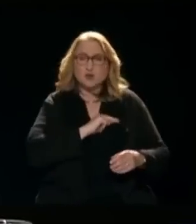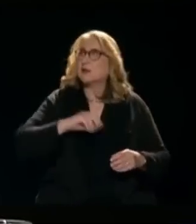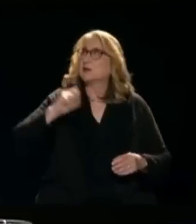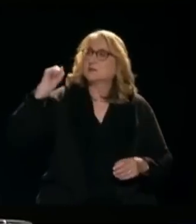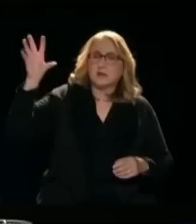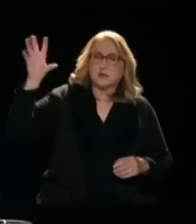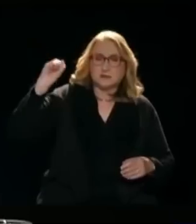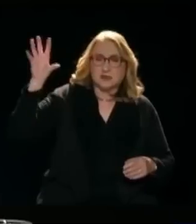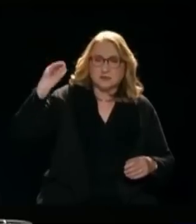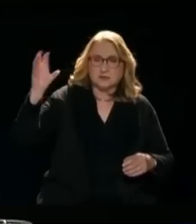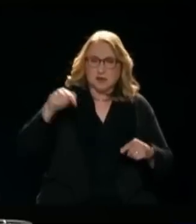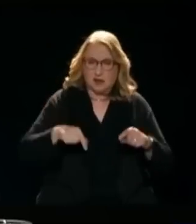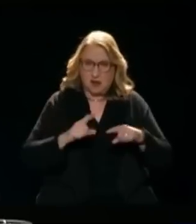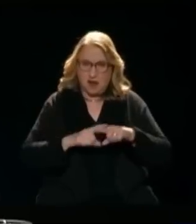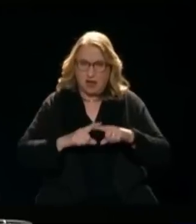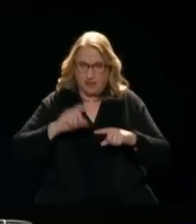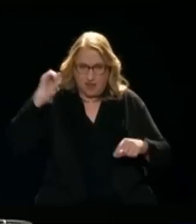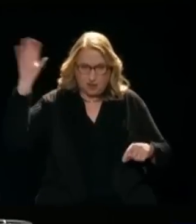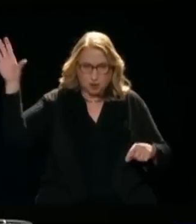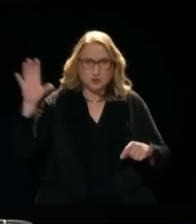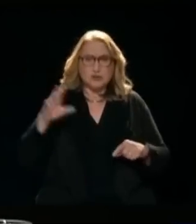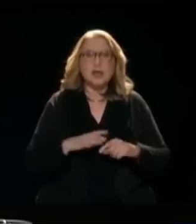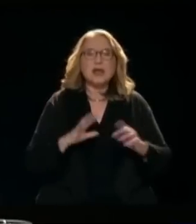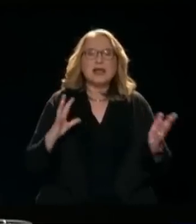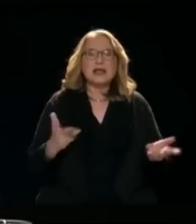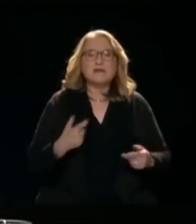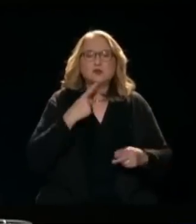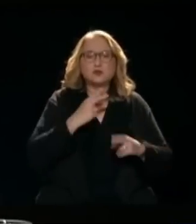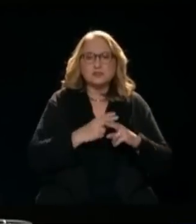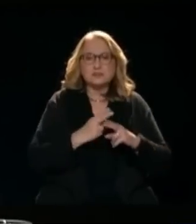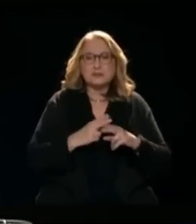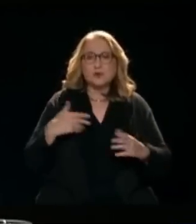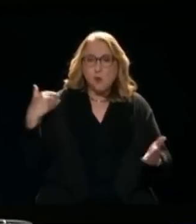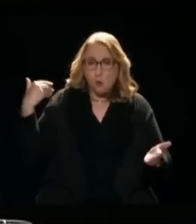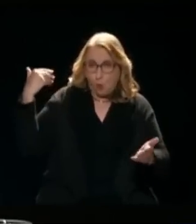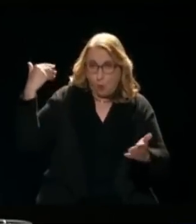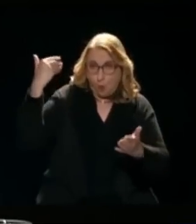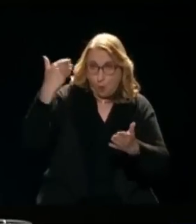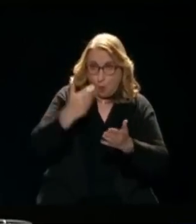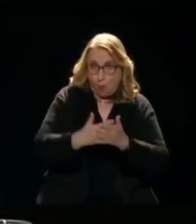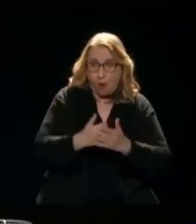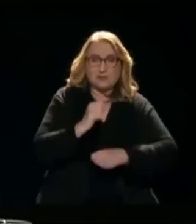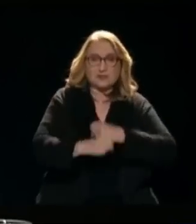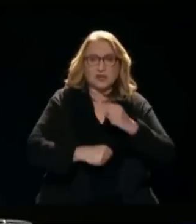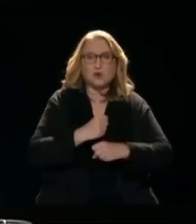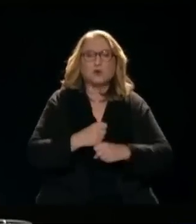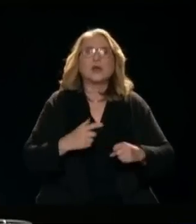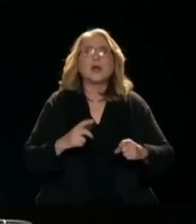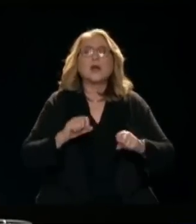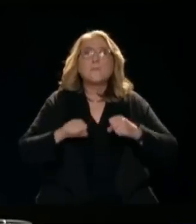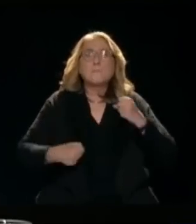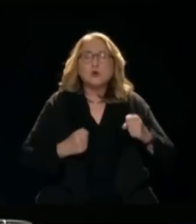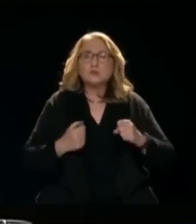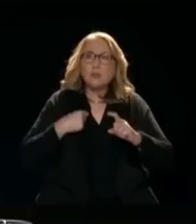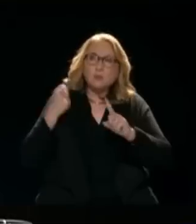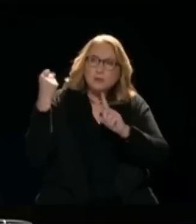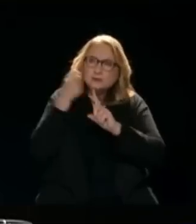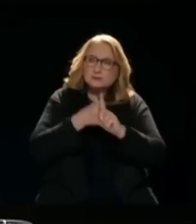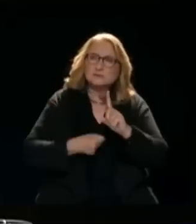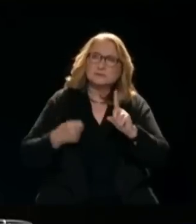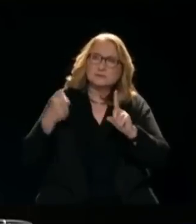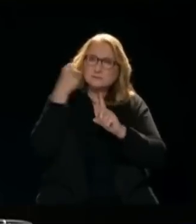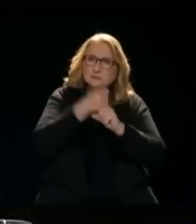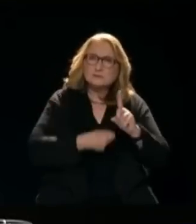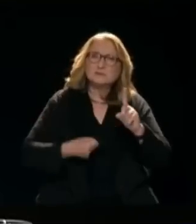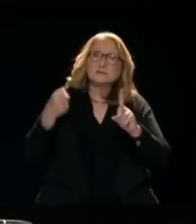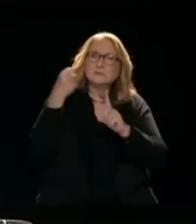η διατήρηση του ή μάλλον η ύπαρξή του αυτά τα χρόνια είναι στη μια προσπάθεια να μπορεί να κινητοποιηθεί, να πιστεί ο Έλληνας πολίτης για